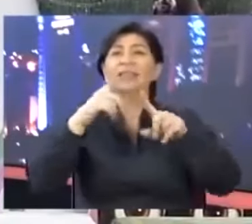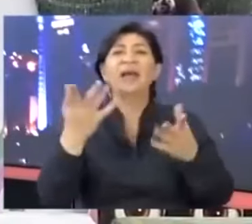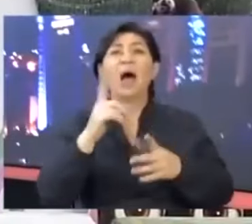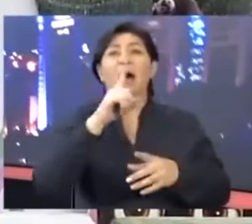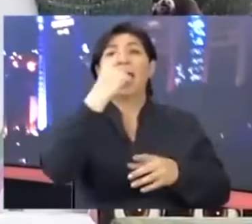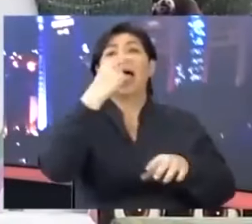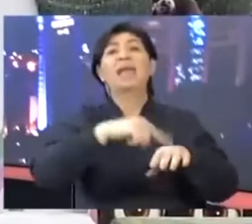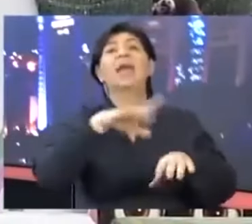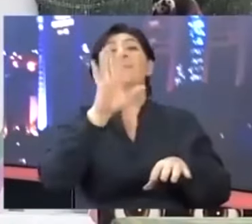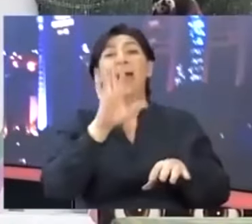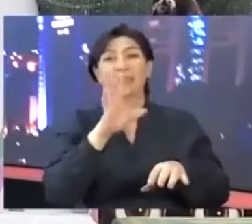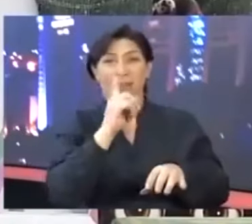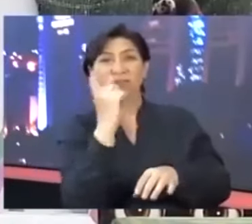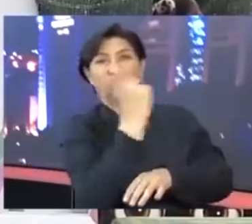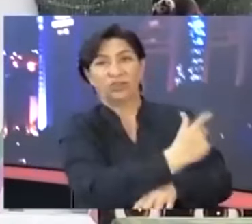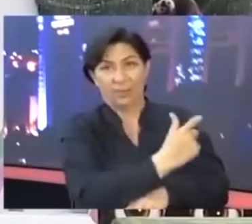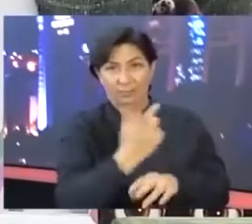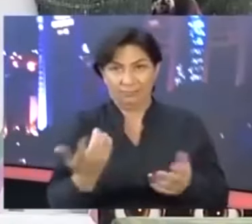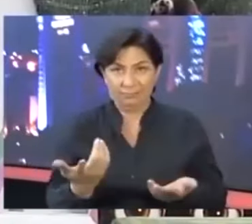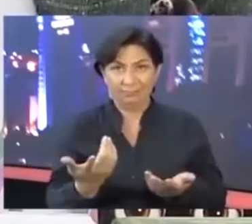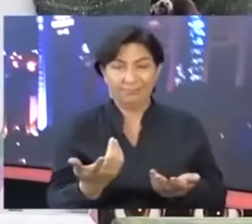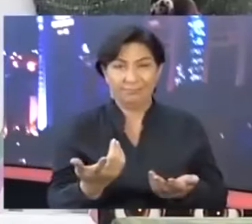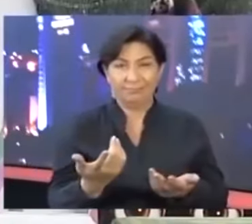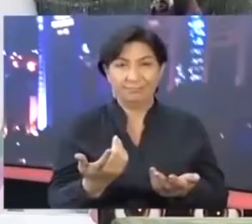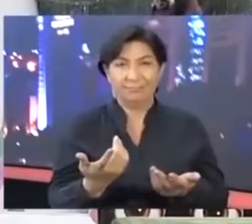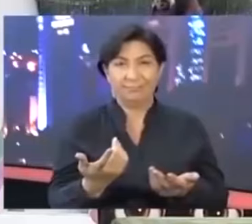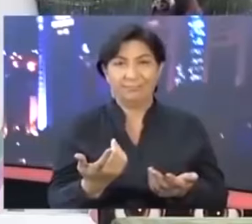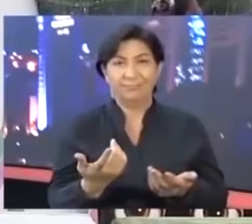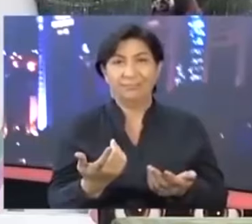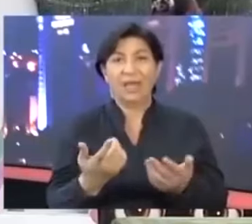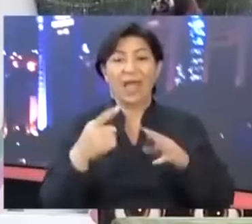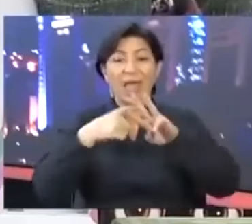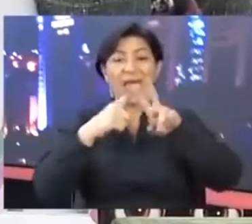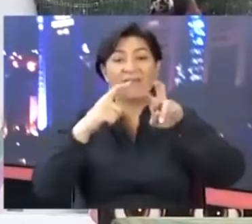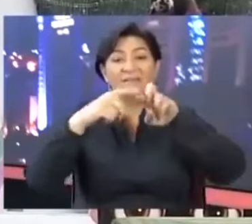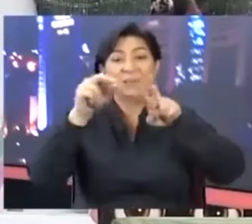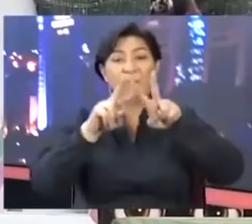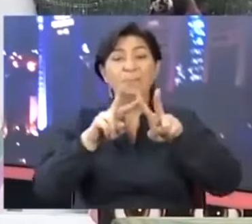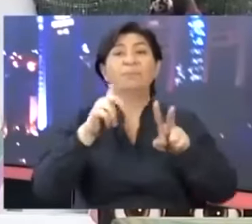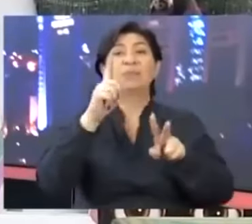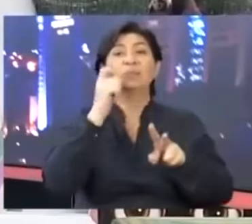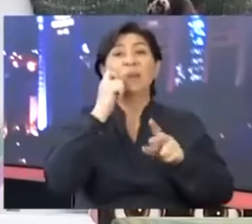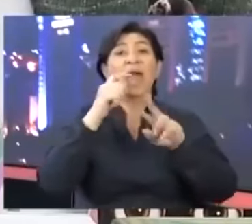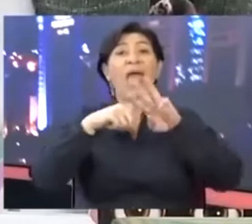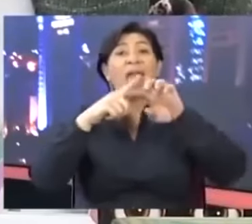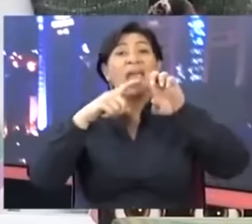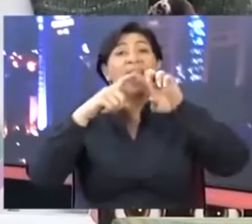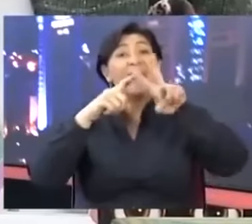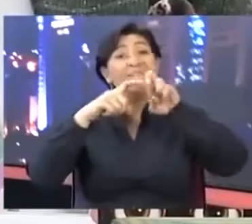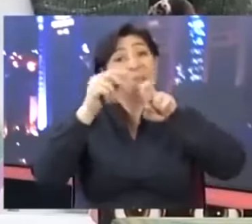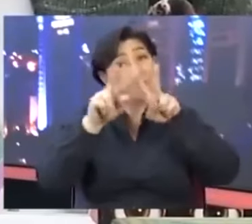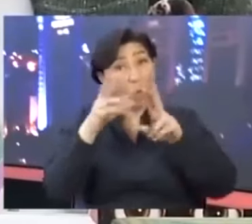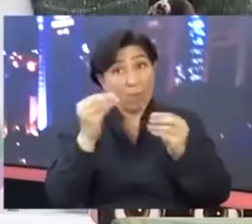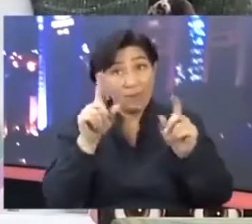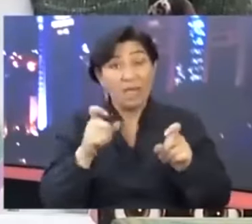Allah'ın varlığın 12 de kitabı ate bir cevaptır Eee Evrim kitabın Bir müslüman evrimci olabilir mi Kitabın evrimin İslam